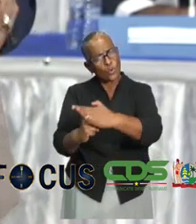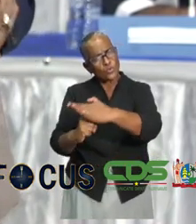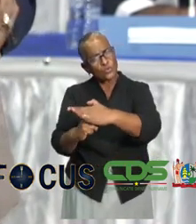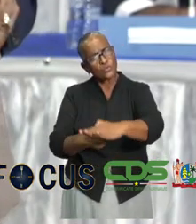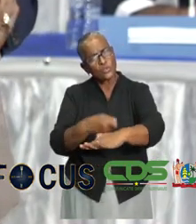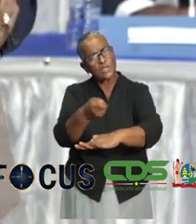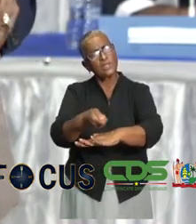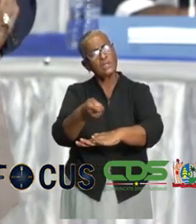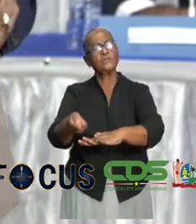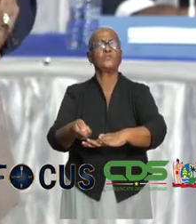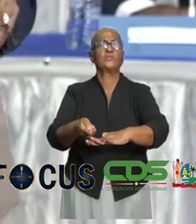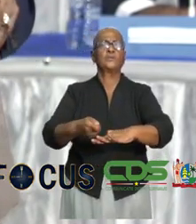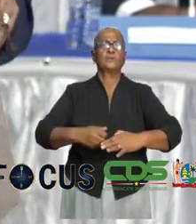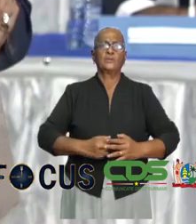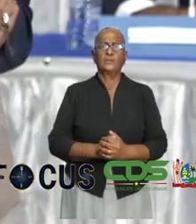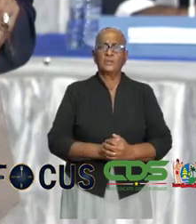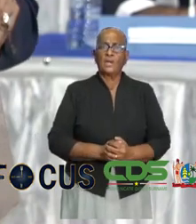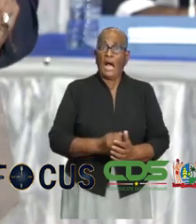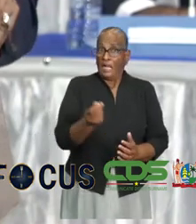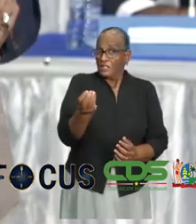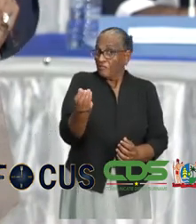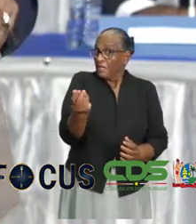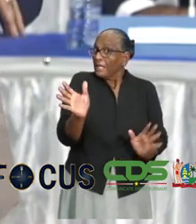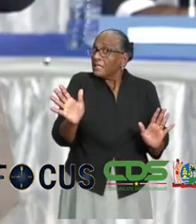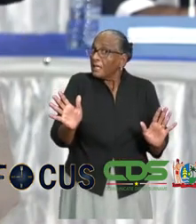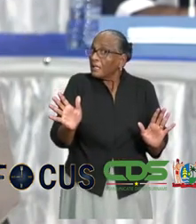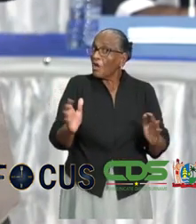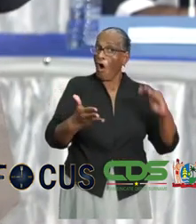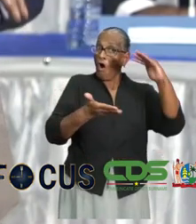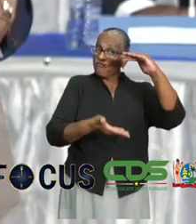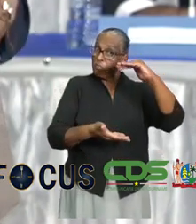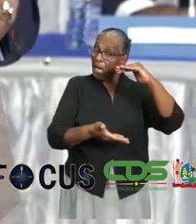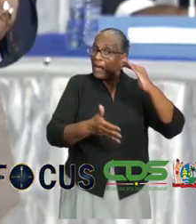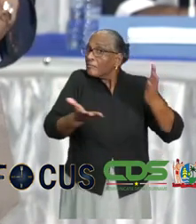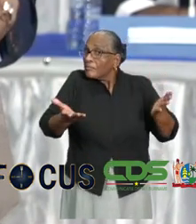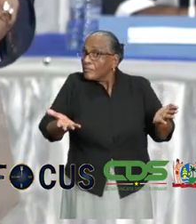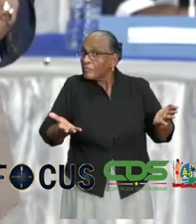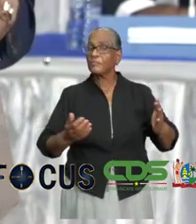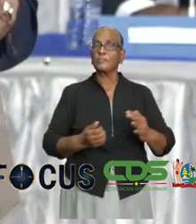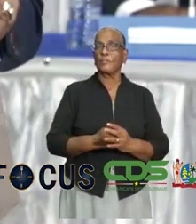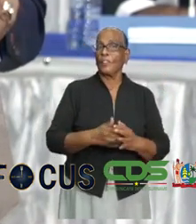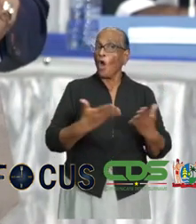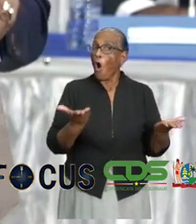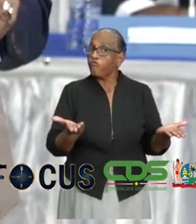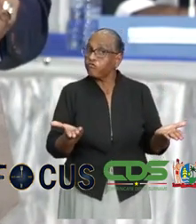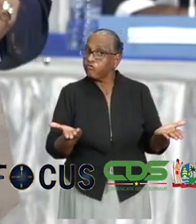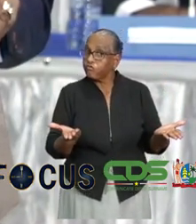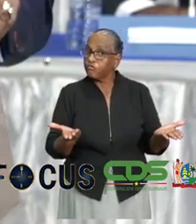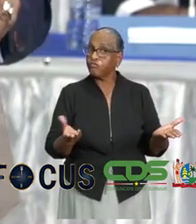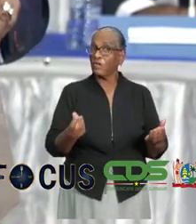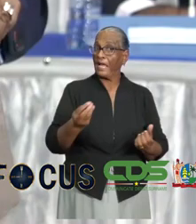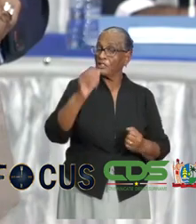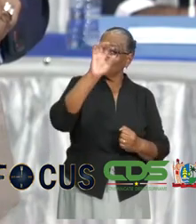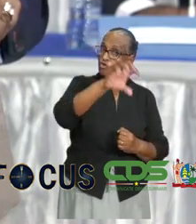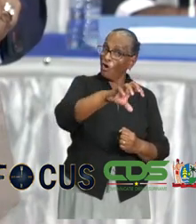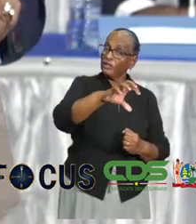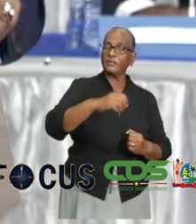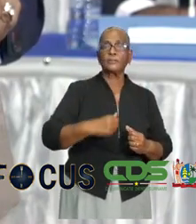geven. Of het nou financieel gaat zijn, of het nou pakket gaat zijn, of door middel van storting.